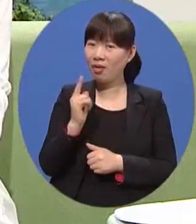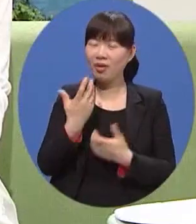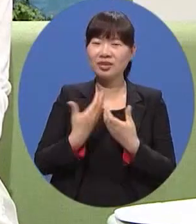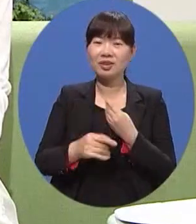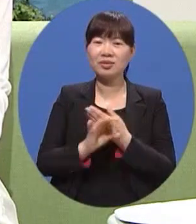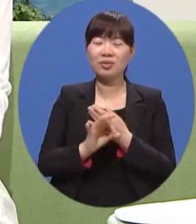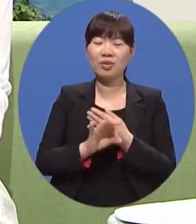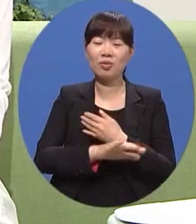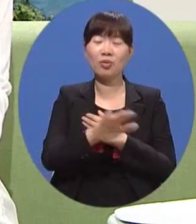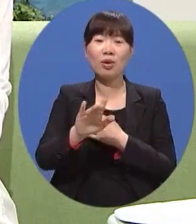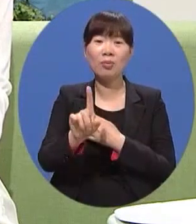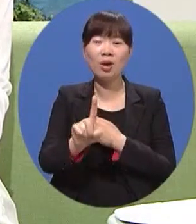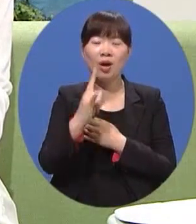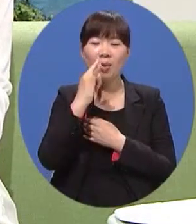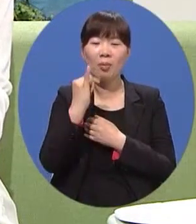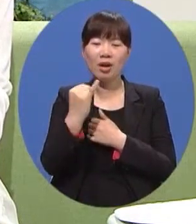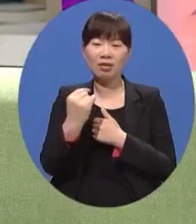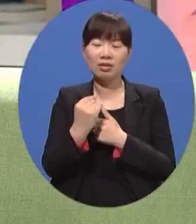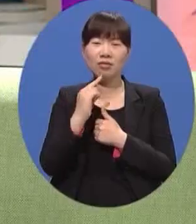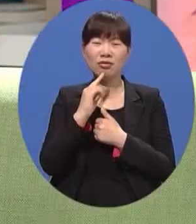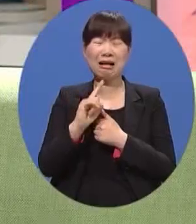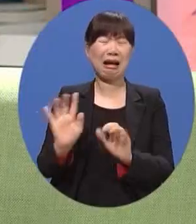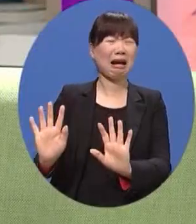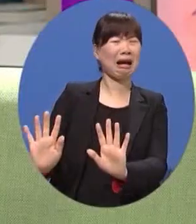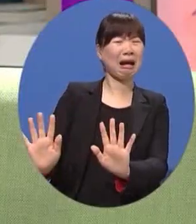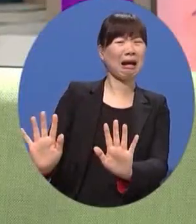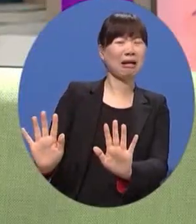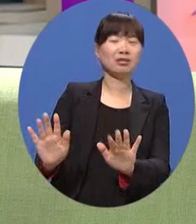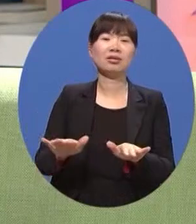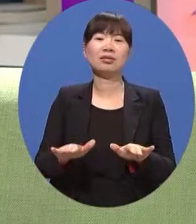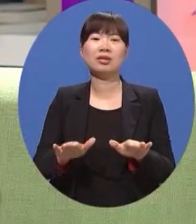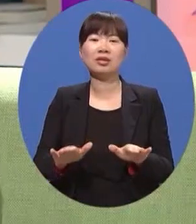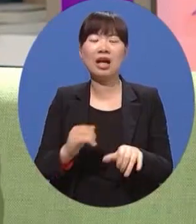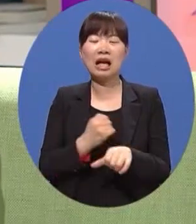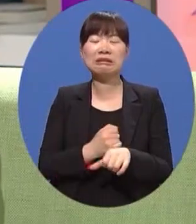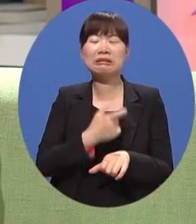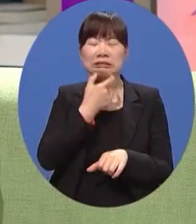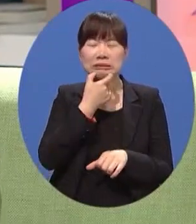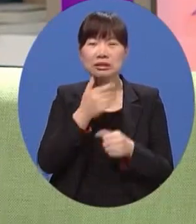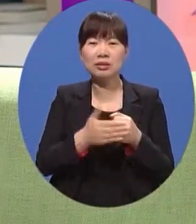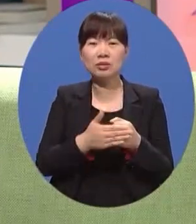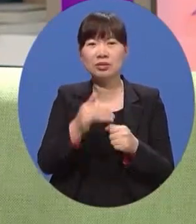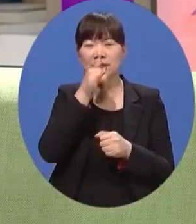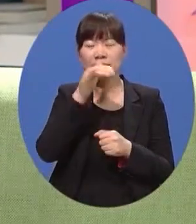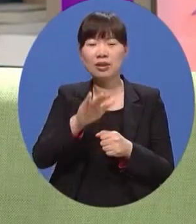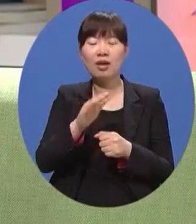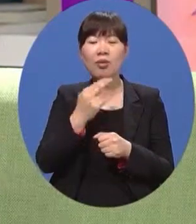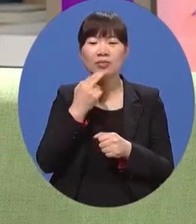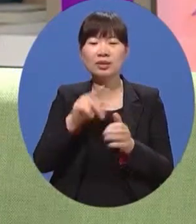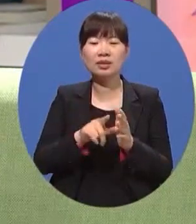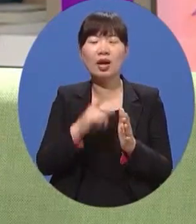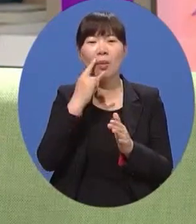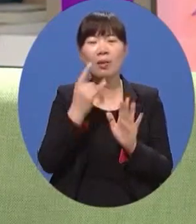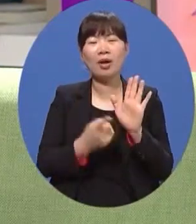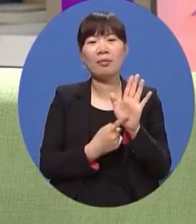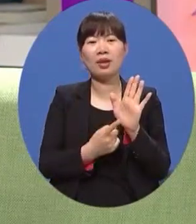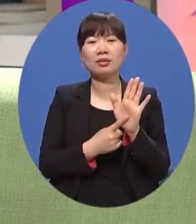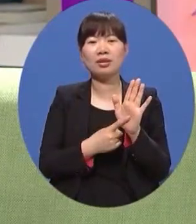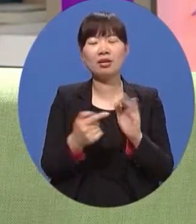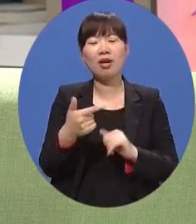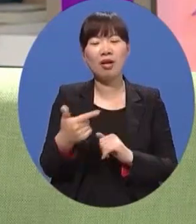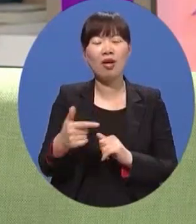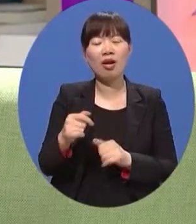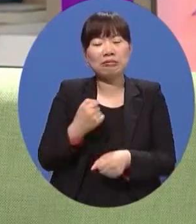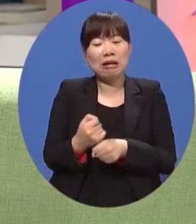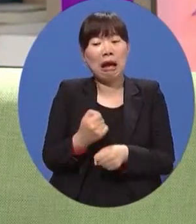들어서 뭐 이렇게 엄마 시켰을 때 뭐 하지 않는 경우가 사실은 하기 싫어서도 있지만 하지 않을 때 엄마의 반응이 굉장히